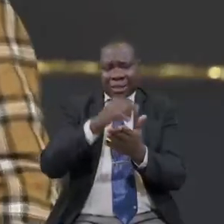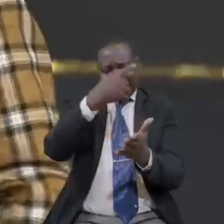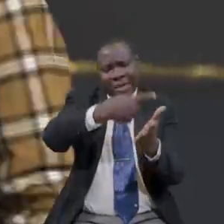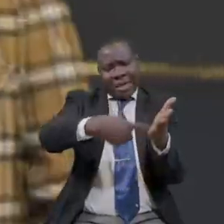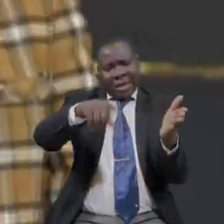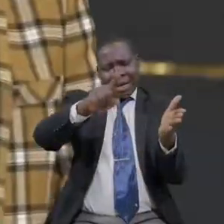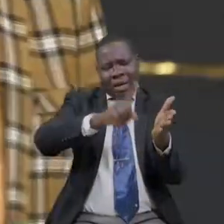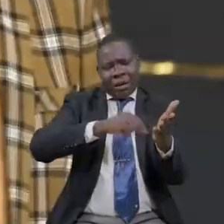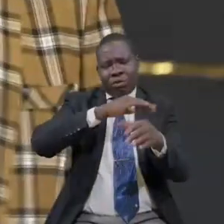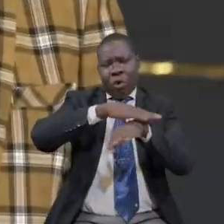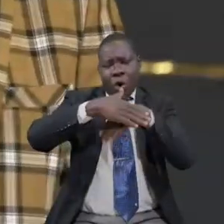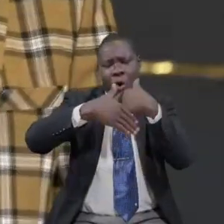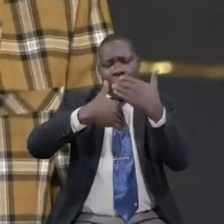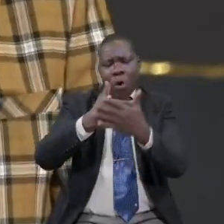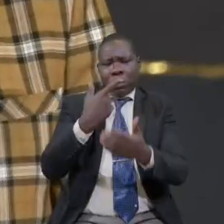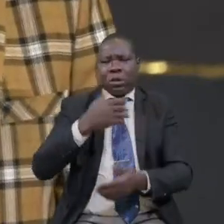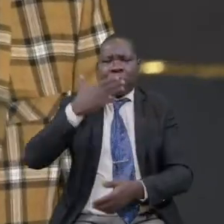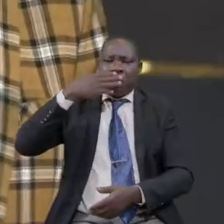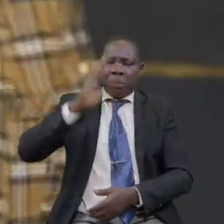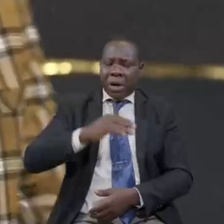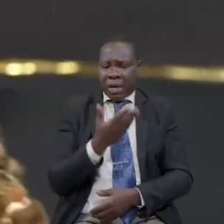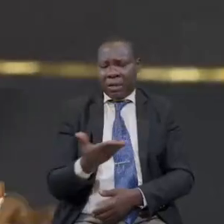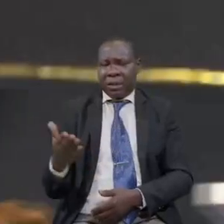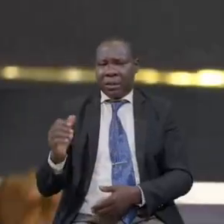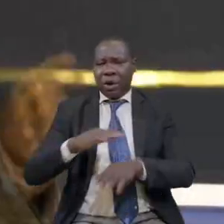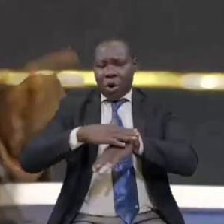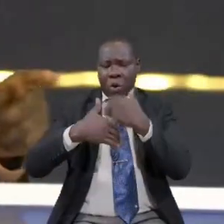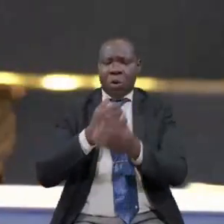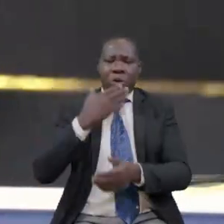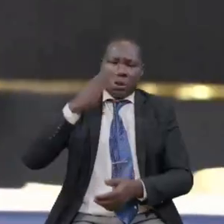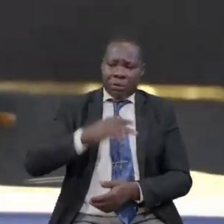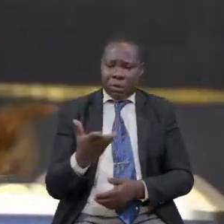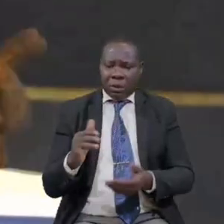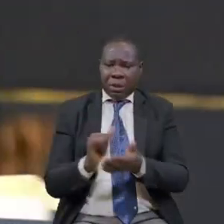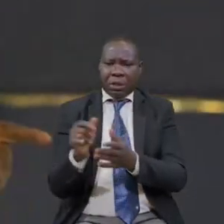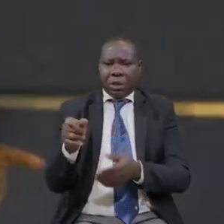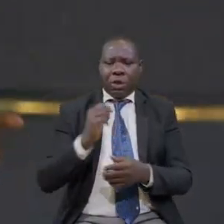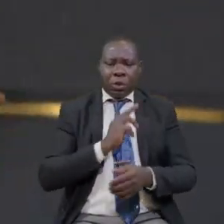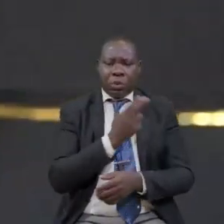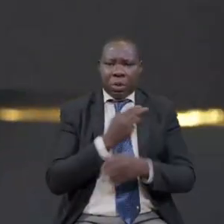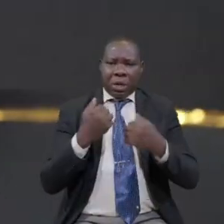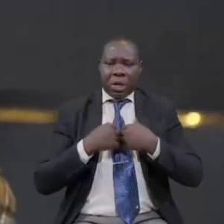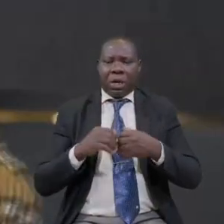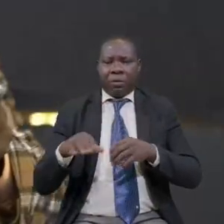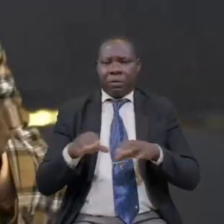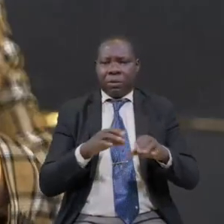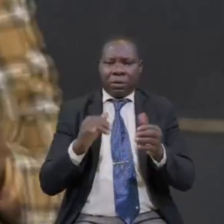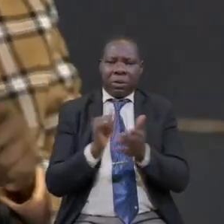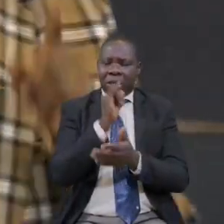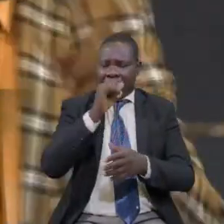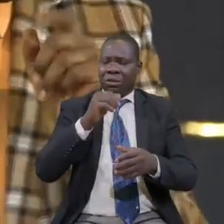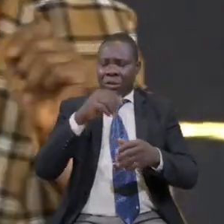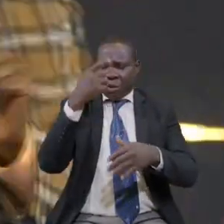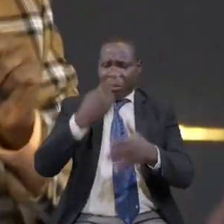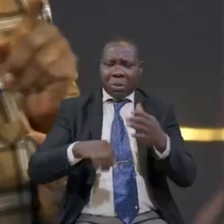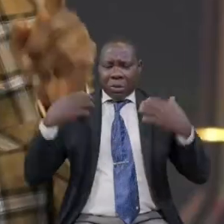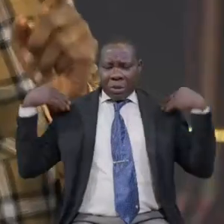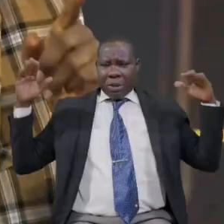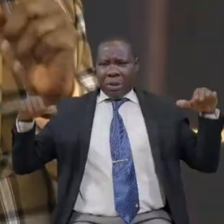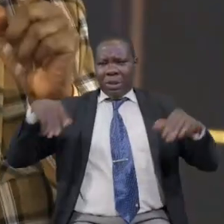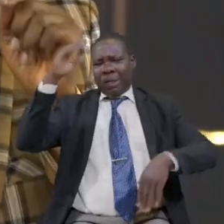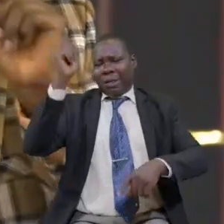Dieu reste. C'est lui qui efface et purifie toutes les mauvaises choses que nous avons faites. Ce que